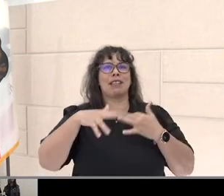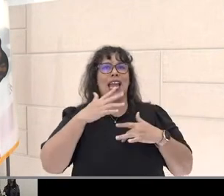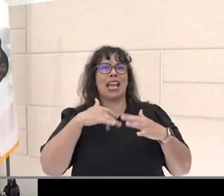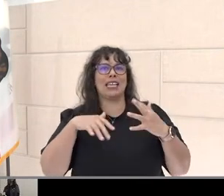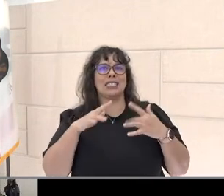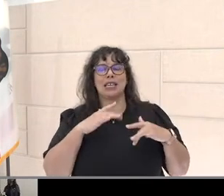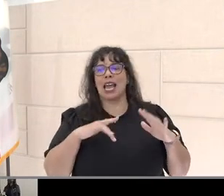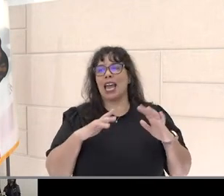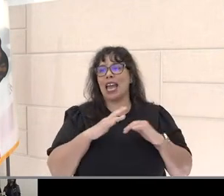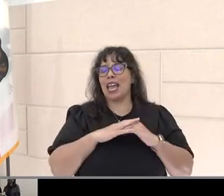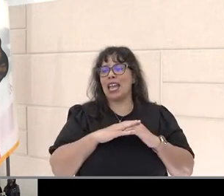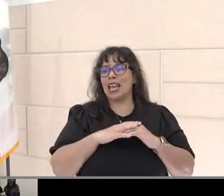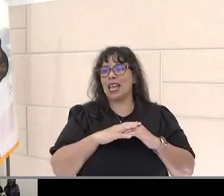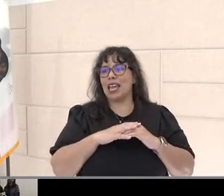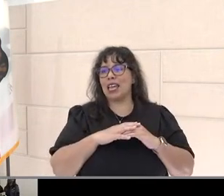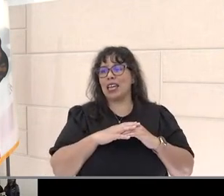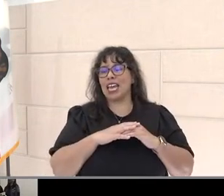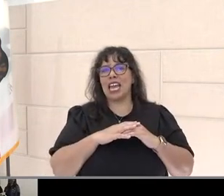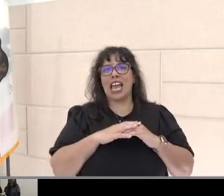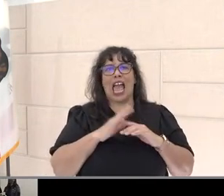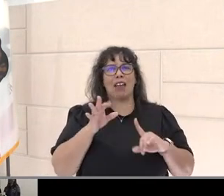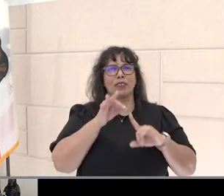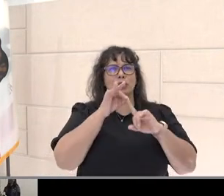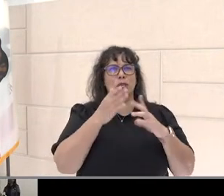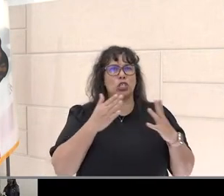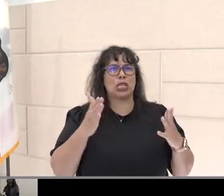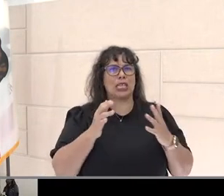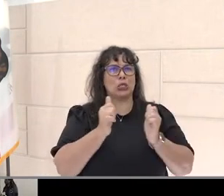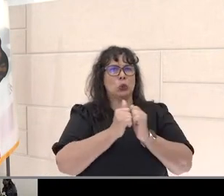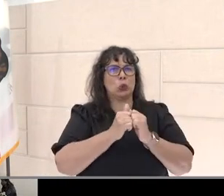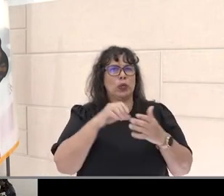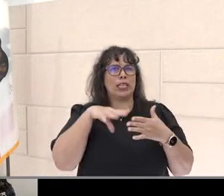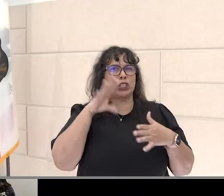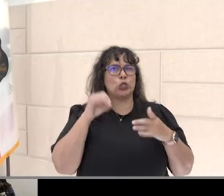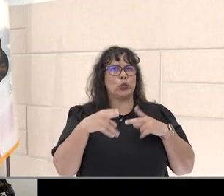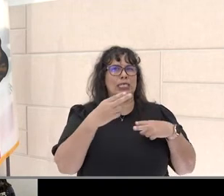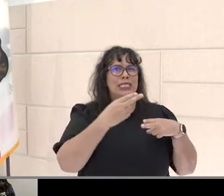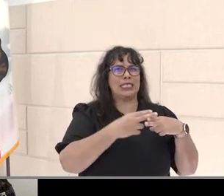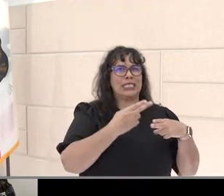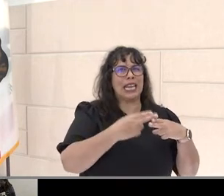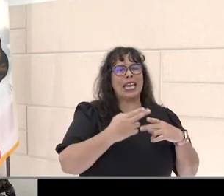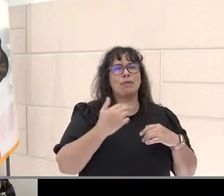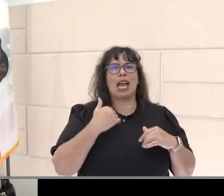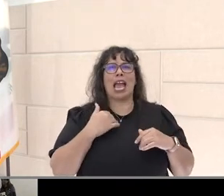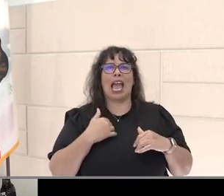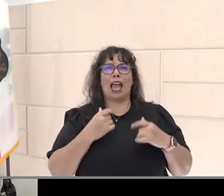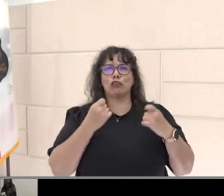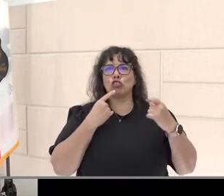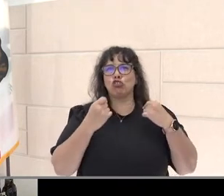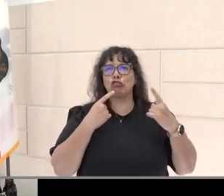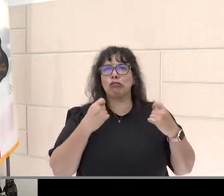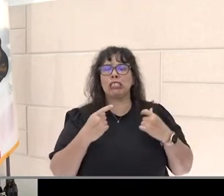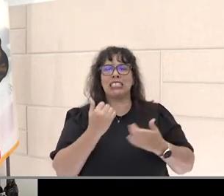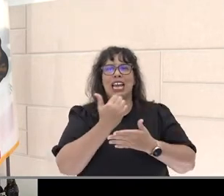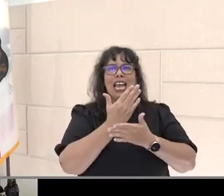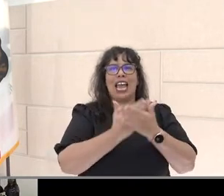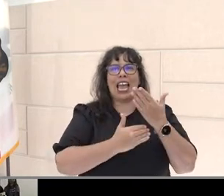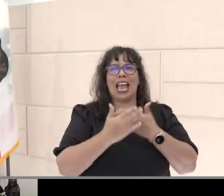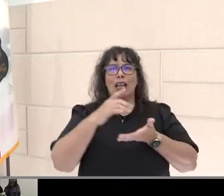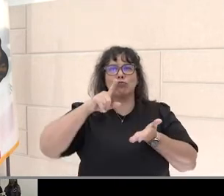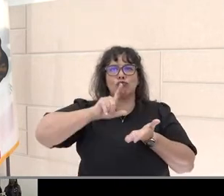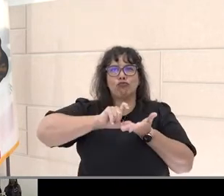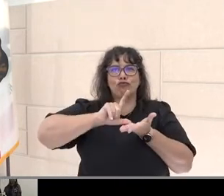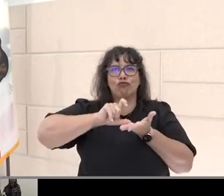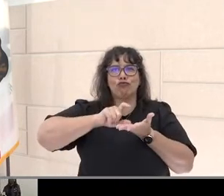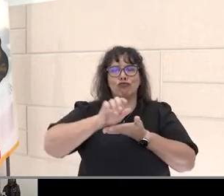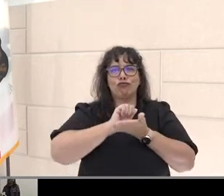ยังตัวสวากุมซะถนัดที่ดอกปีดอกบางฮันชมูระบอกกีมาเนี่ยมาเนี่ยให้นางใจตึกเอาย้ำให้นางระ